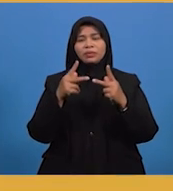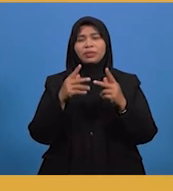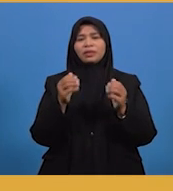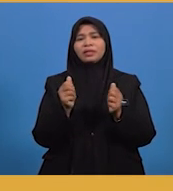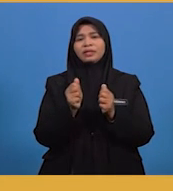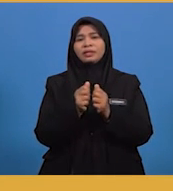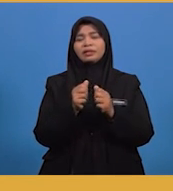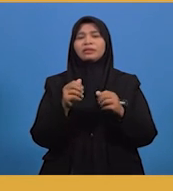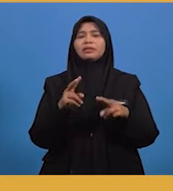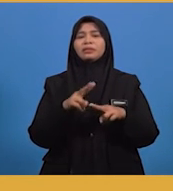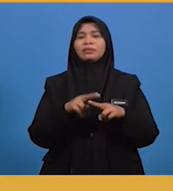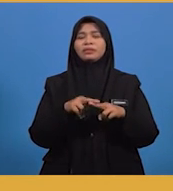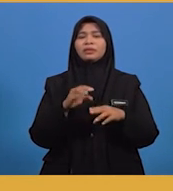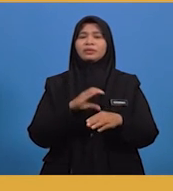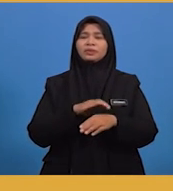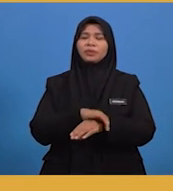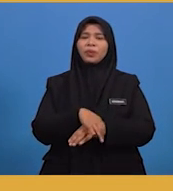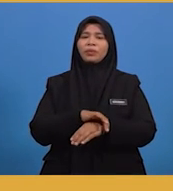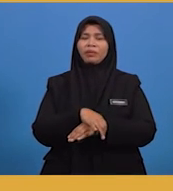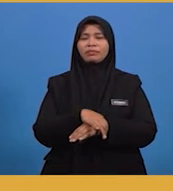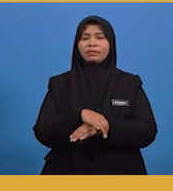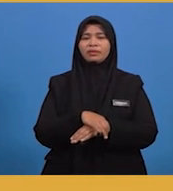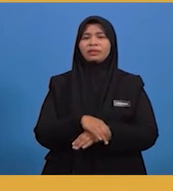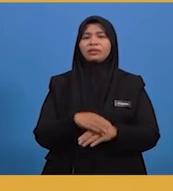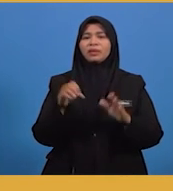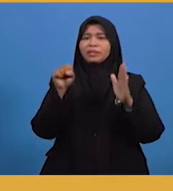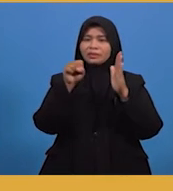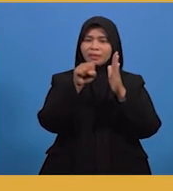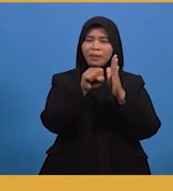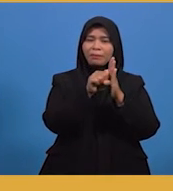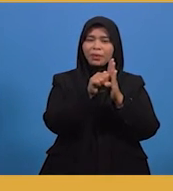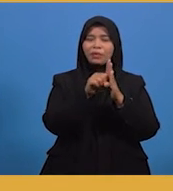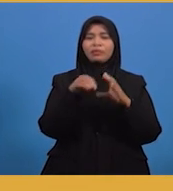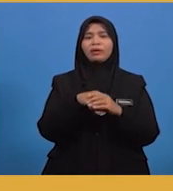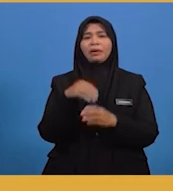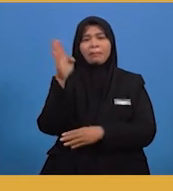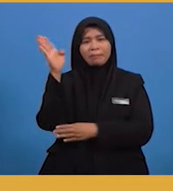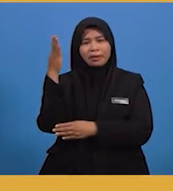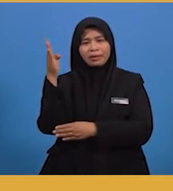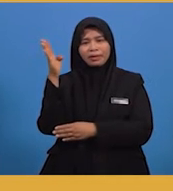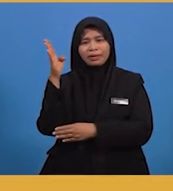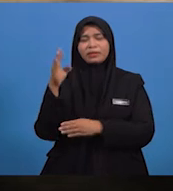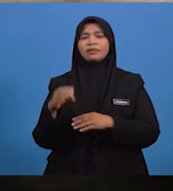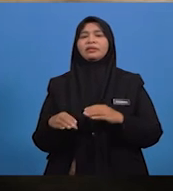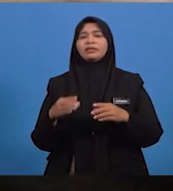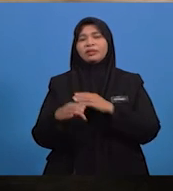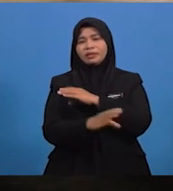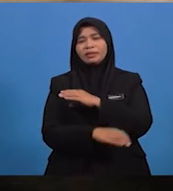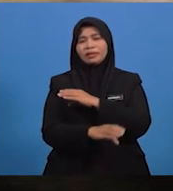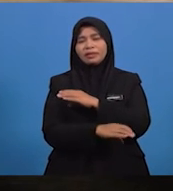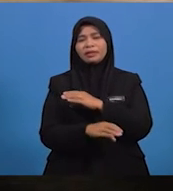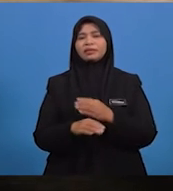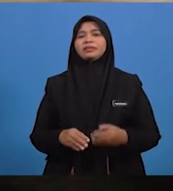sendiri. Bahkan matahari menjadi simbol di dalam bendera kebangsaan negara Jepun. Ia